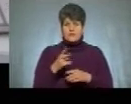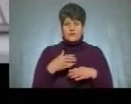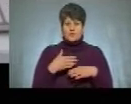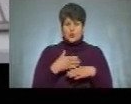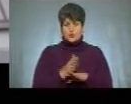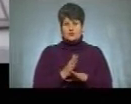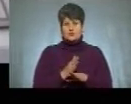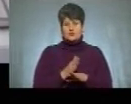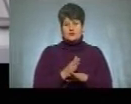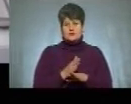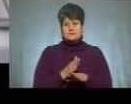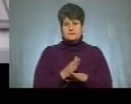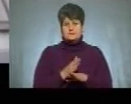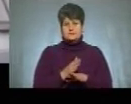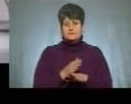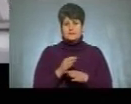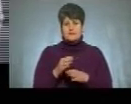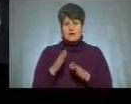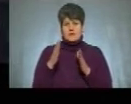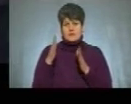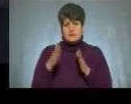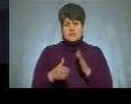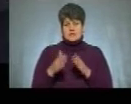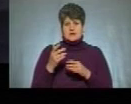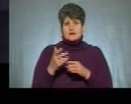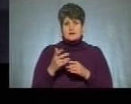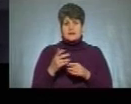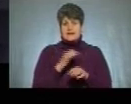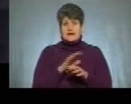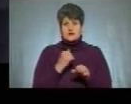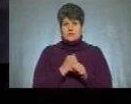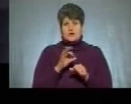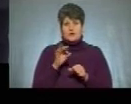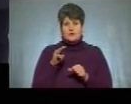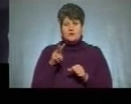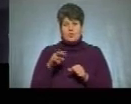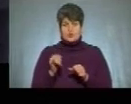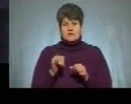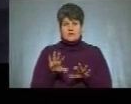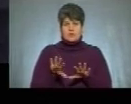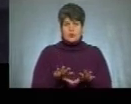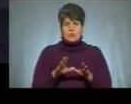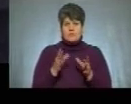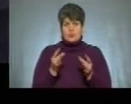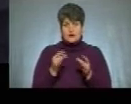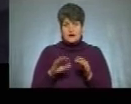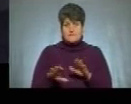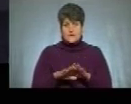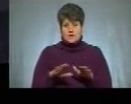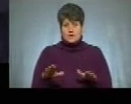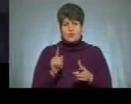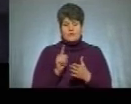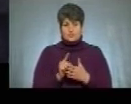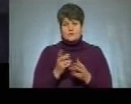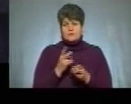зразу по ходу фасад стіни. Не зроблена мостка, і воно підмочує ті фундаменти. От зараз обов'язково